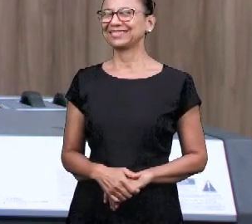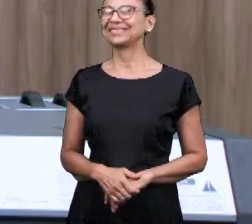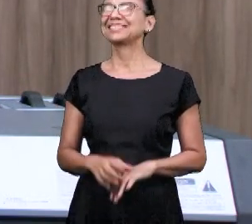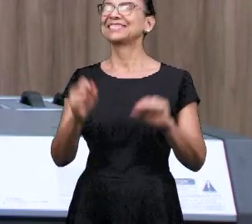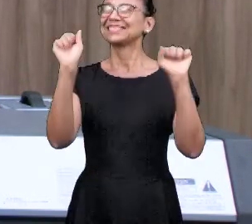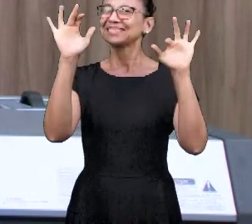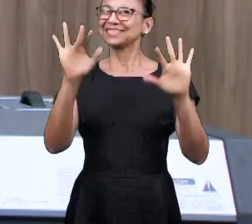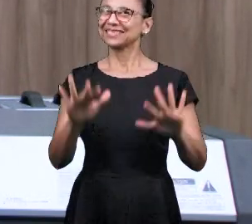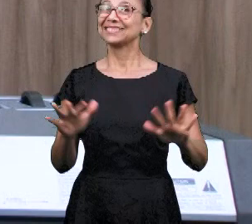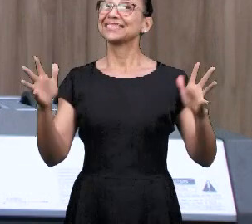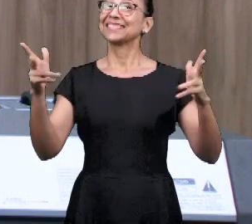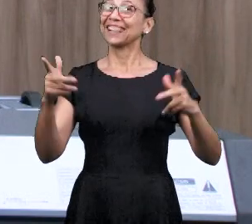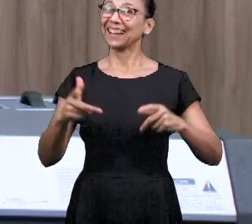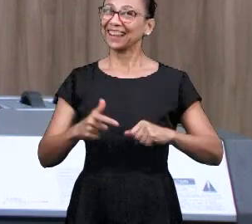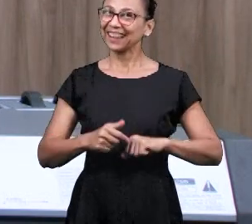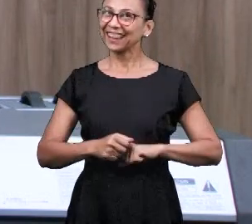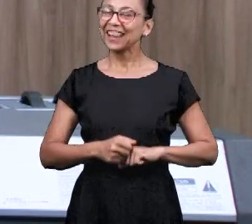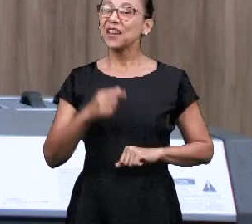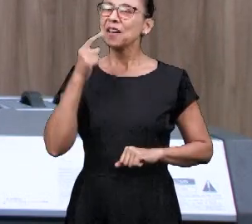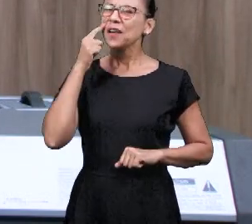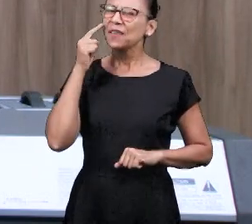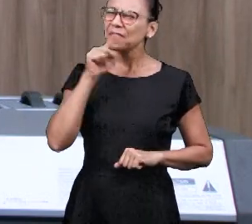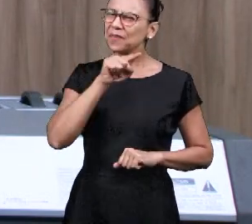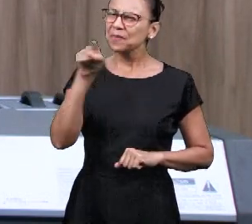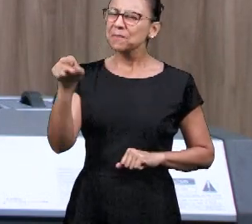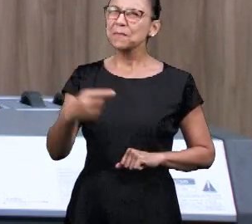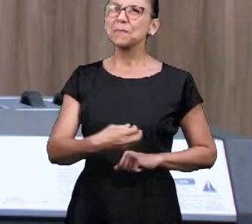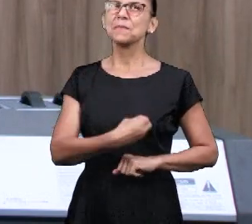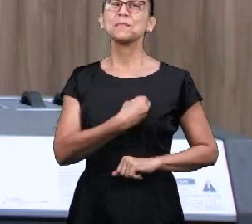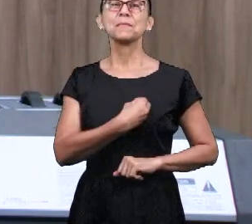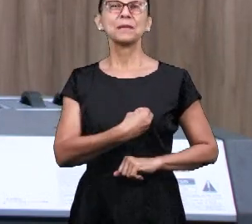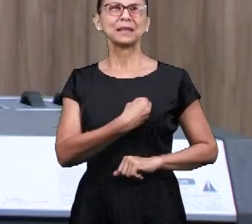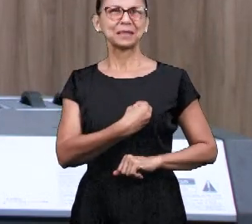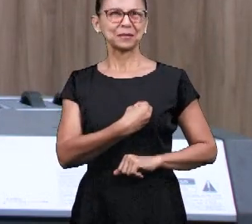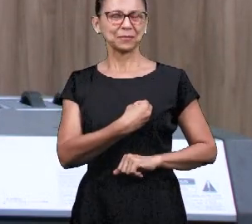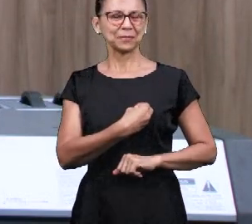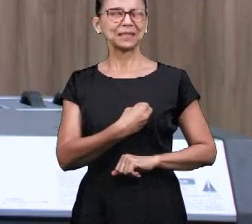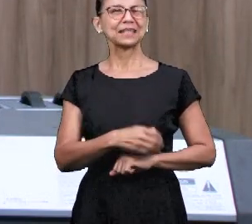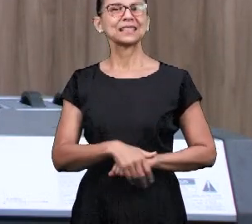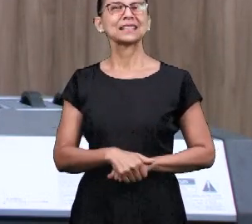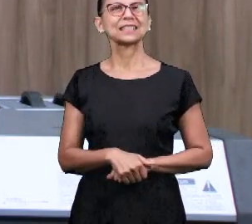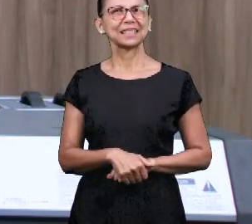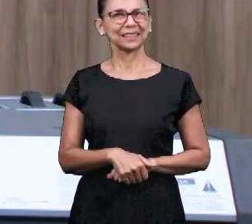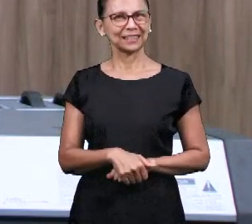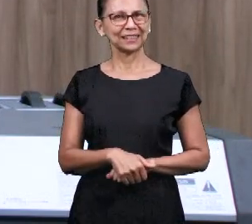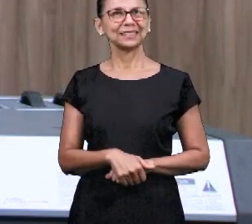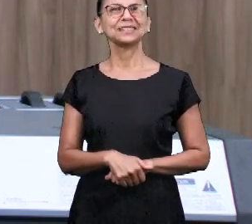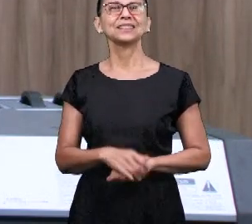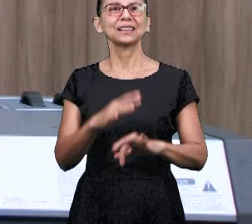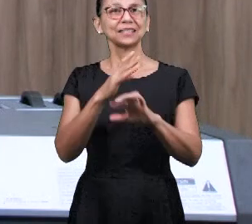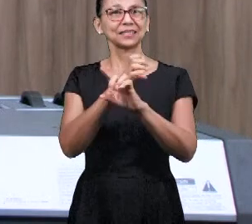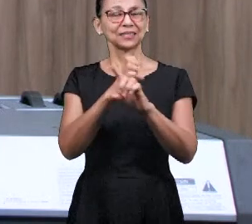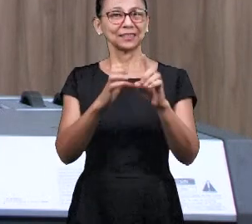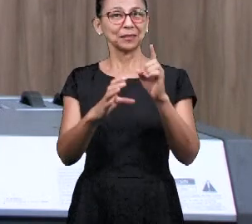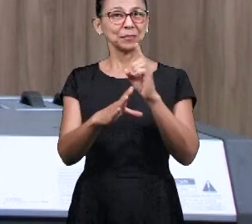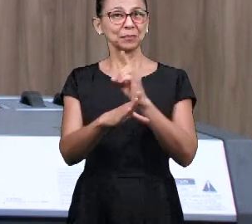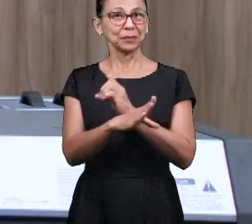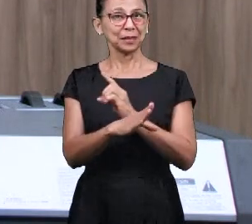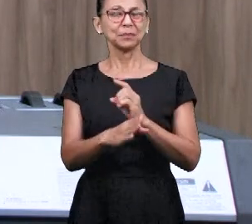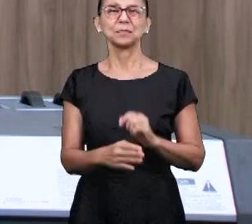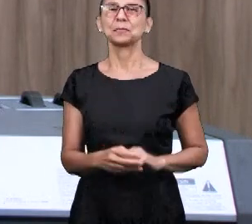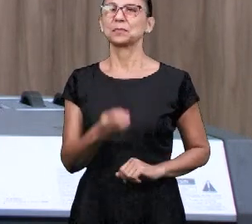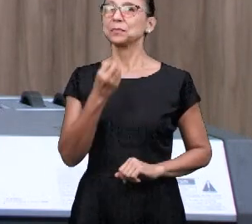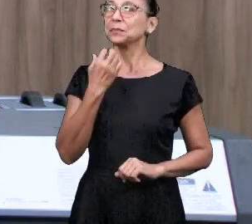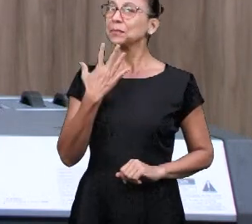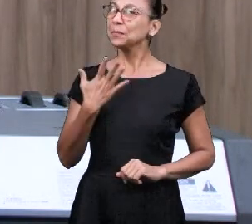puissent motiver les parents et les enfants afin qu'ils puissent participer des études qui sont disponibles tous les jeudis.